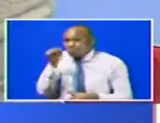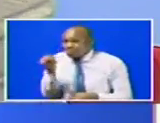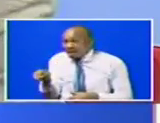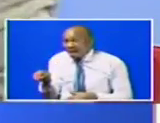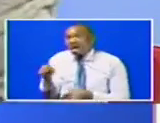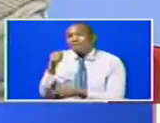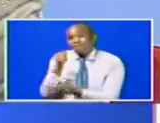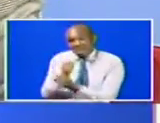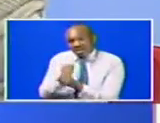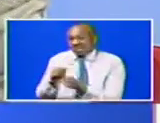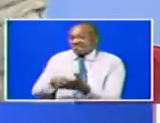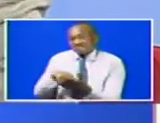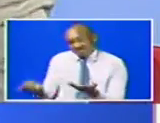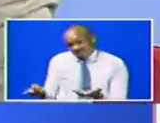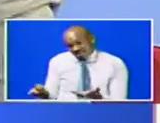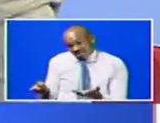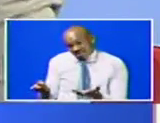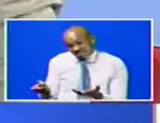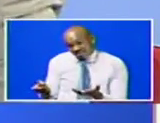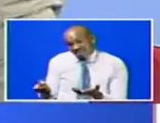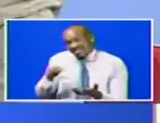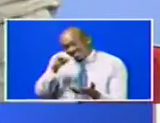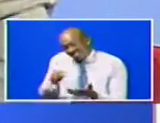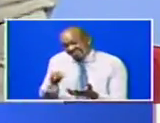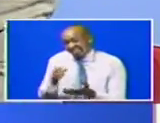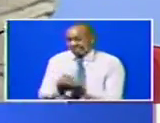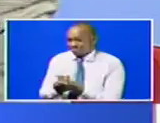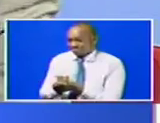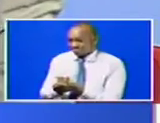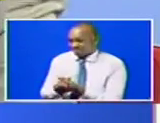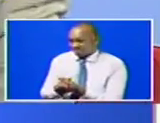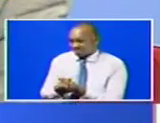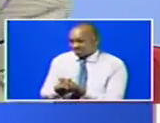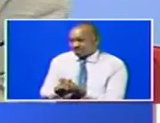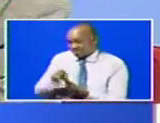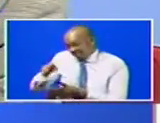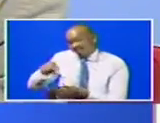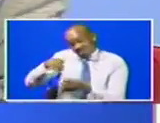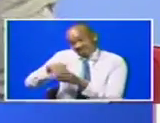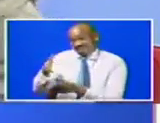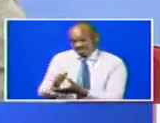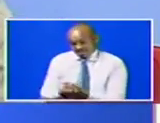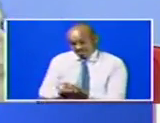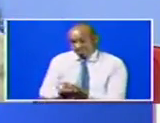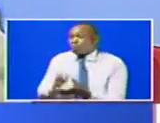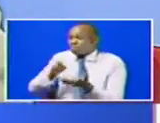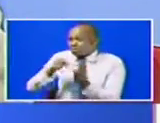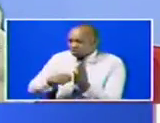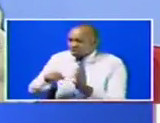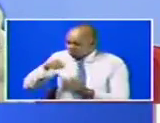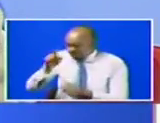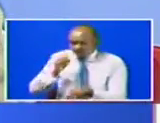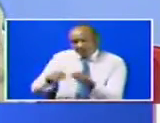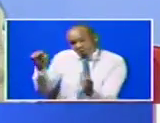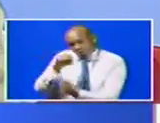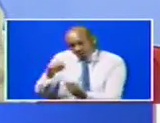itafanya brake failure. Kwa hivyo brake failure ni heat build within the brake parts. Kwa hivyo pia vile ambavyo unaendesha gari